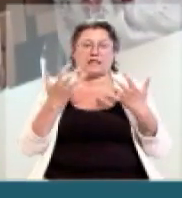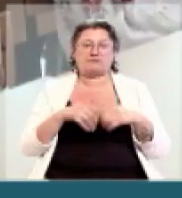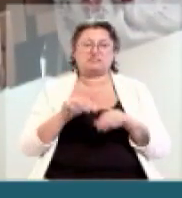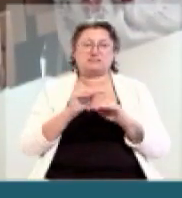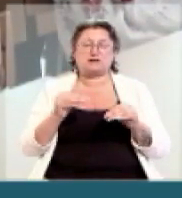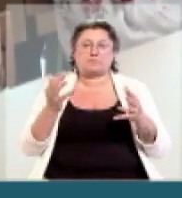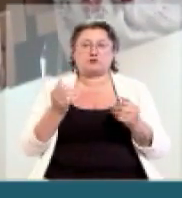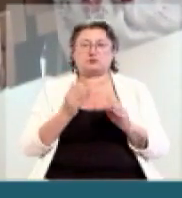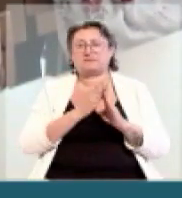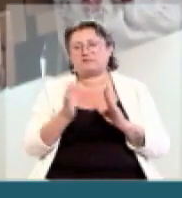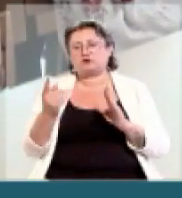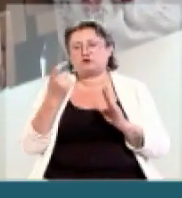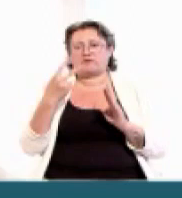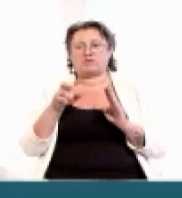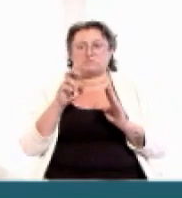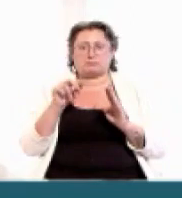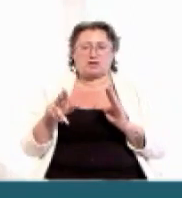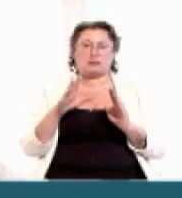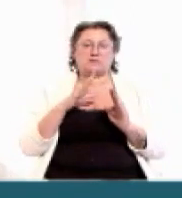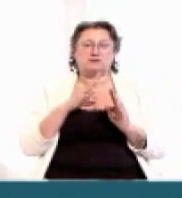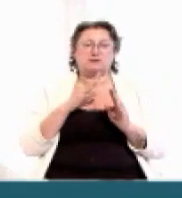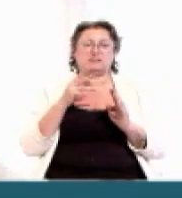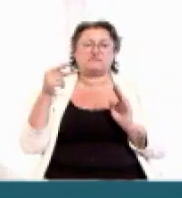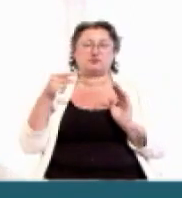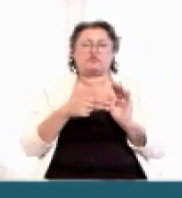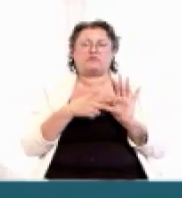детей, набравших свыше 120 баллов, составило